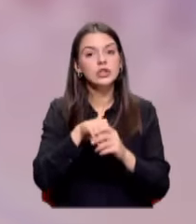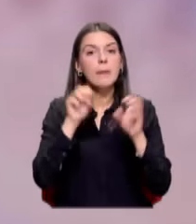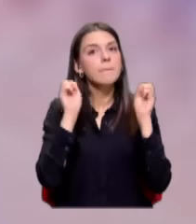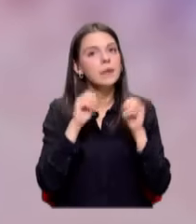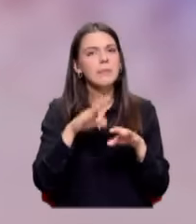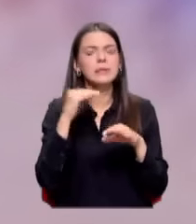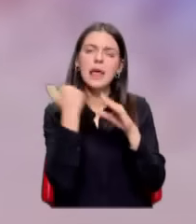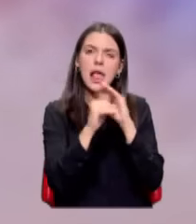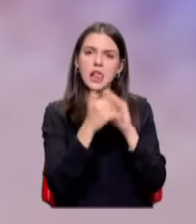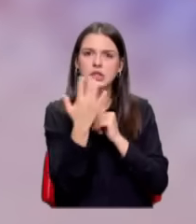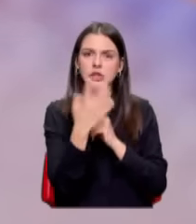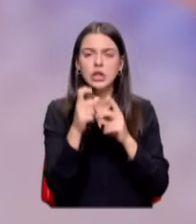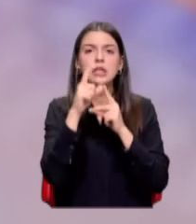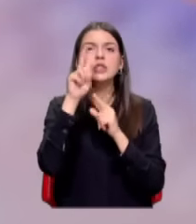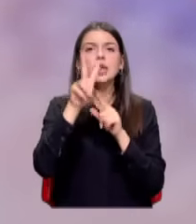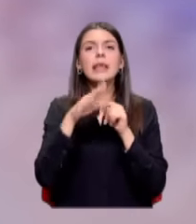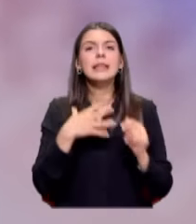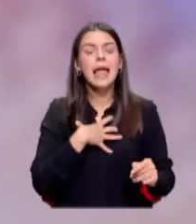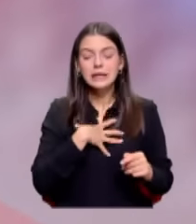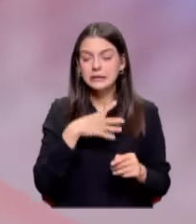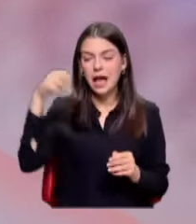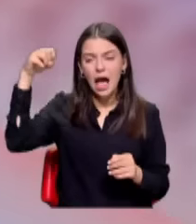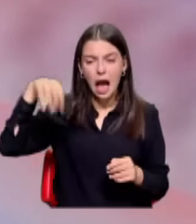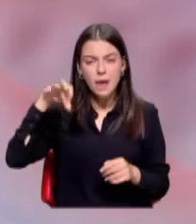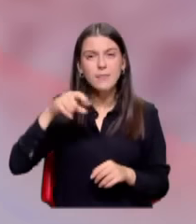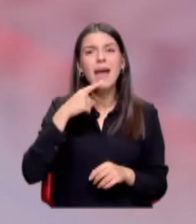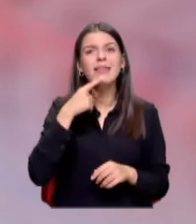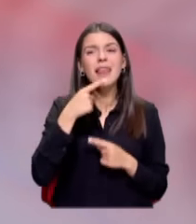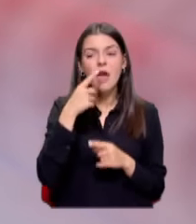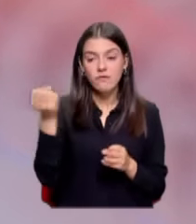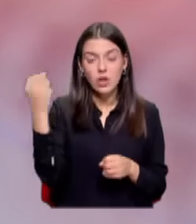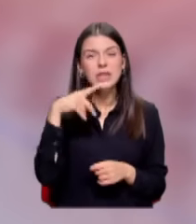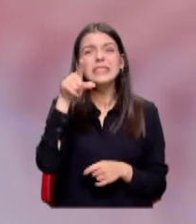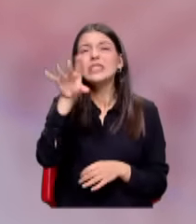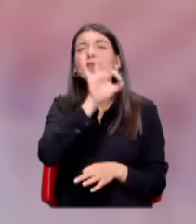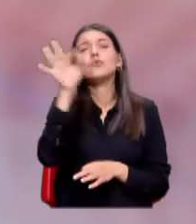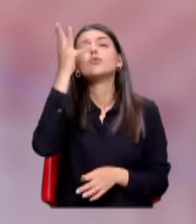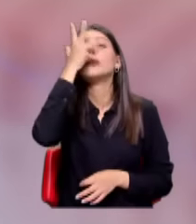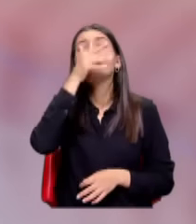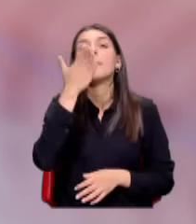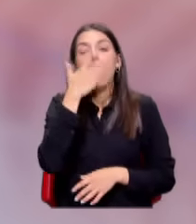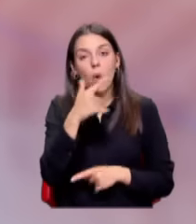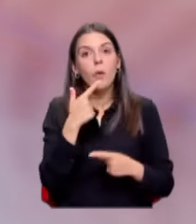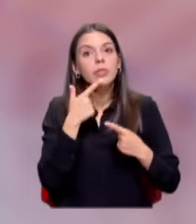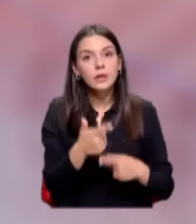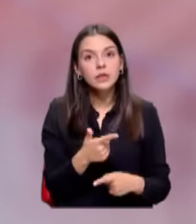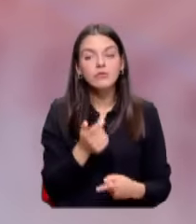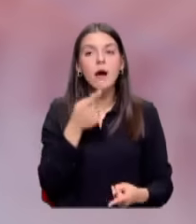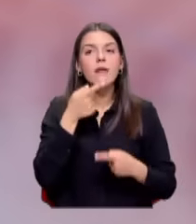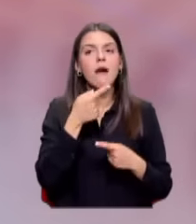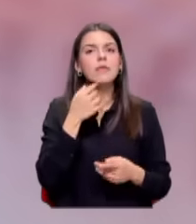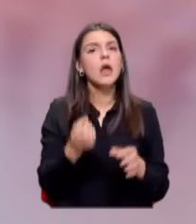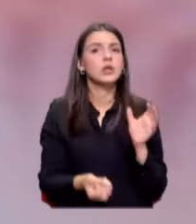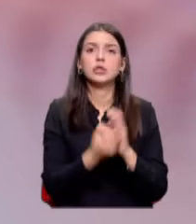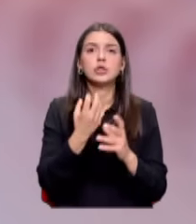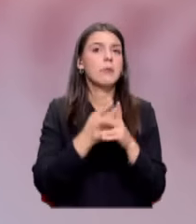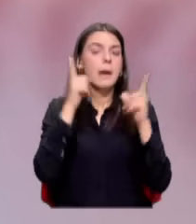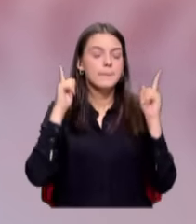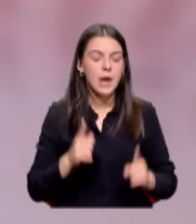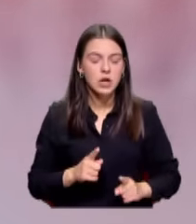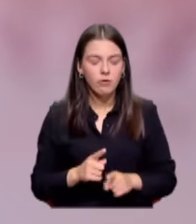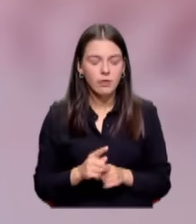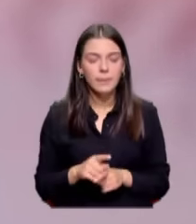eleştirdi. Şık kendisine laf atan AKP'lilere sizde hiç utanma yok deyince hakaretler havada uçuştu.